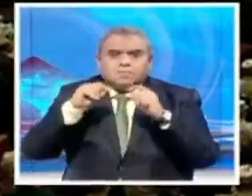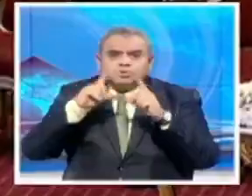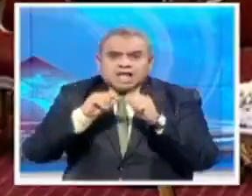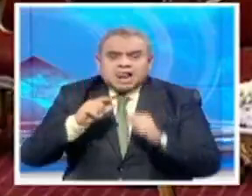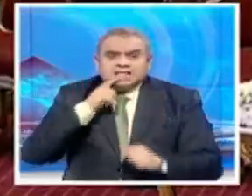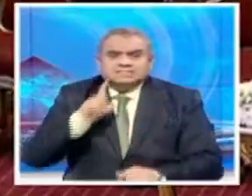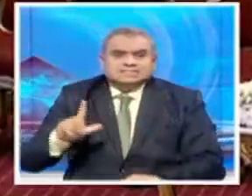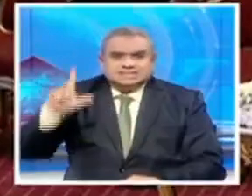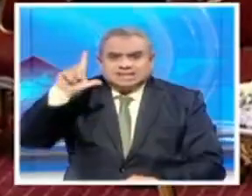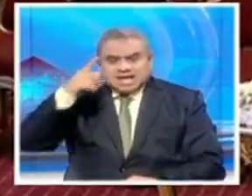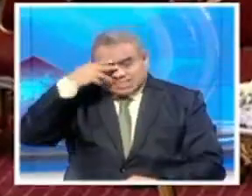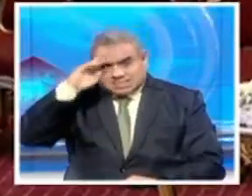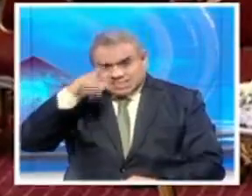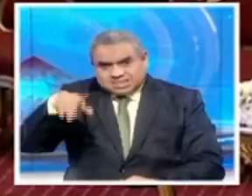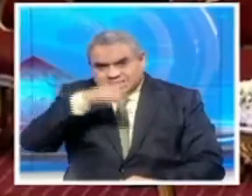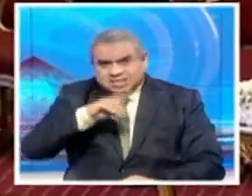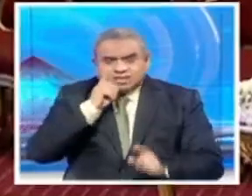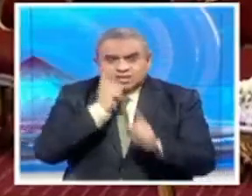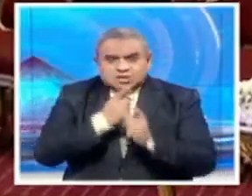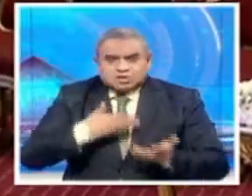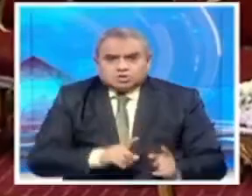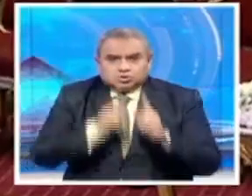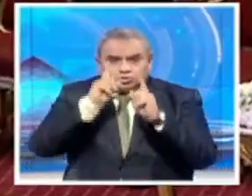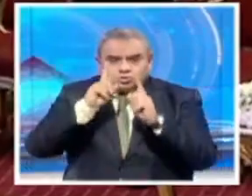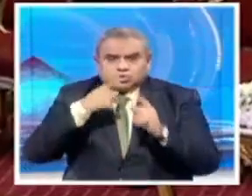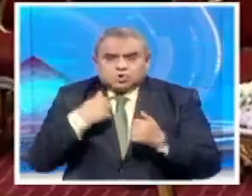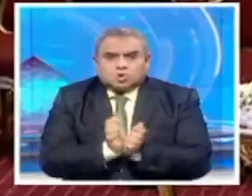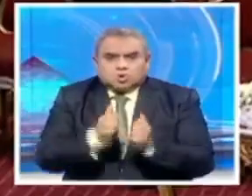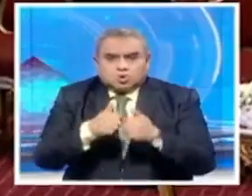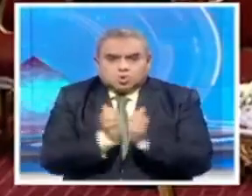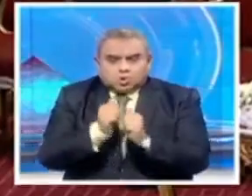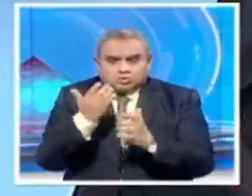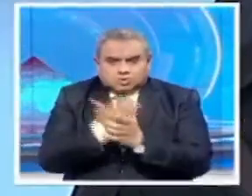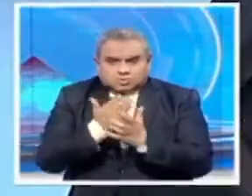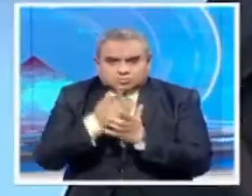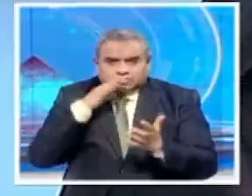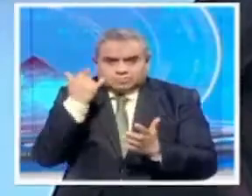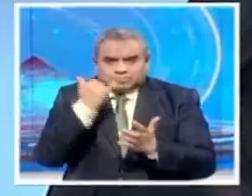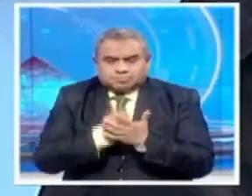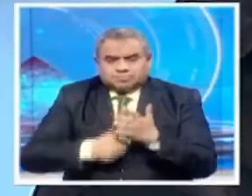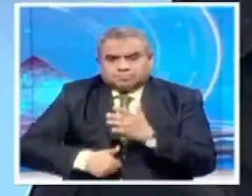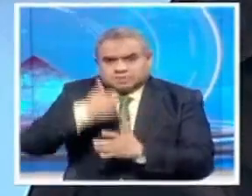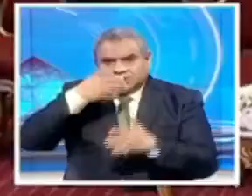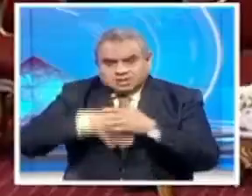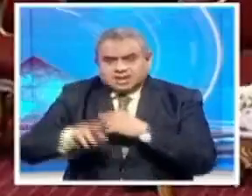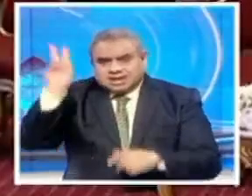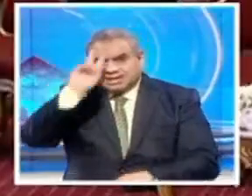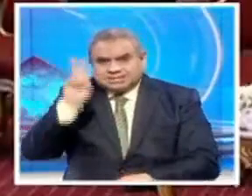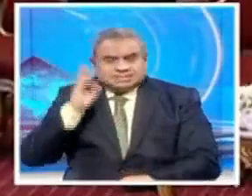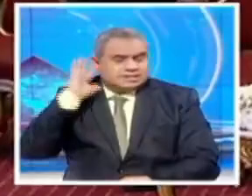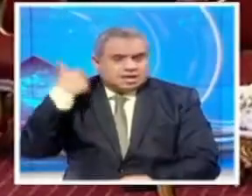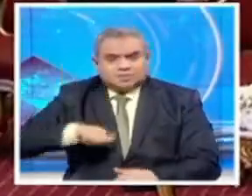القيادة، أكد الرئيس أن ارتقاء الشهداء وغيرهم كان سببا لدخول التنمية أرض سيناء